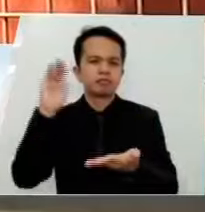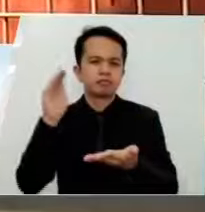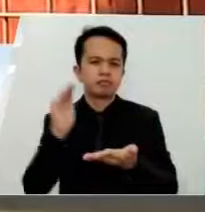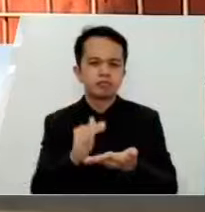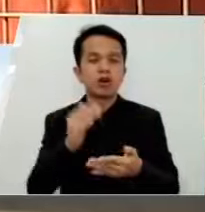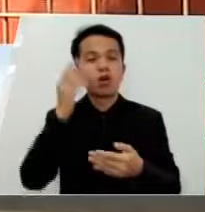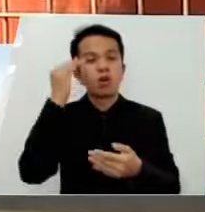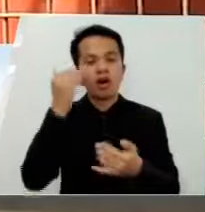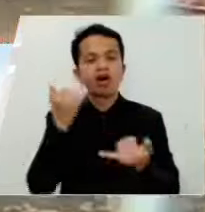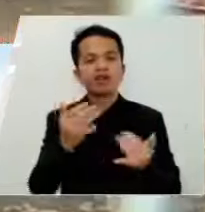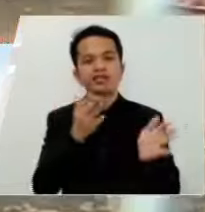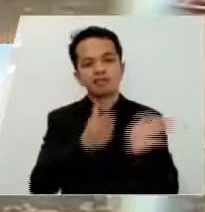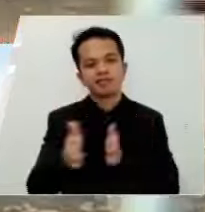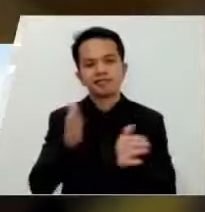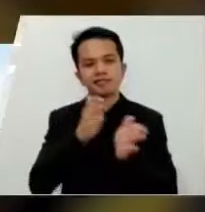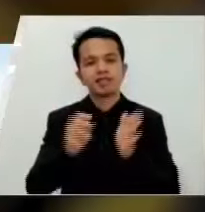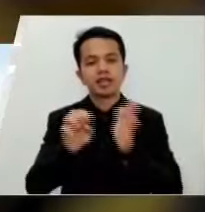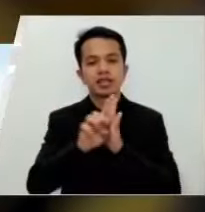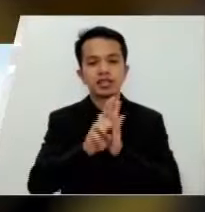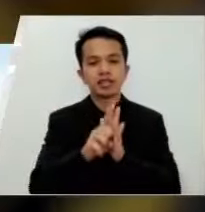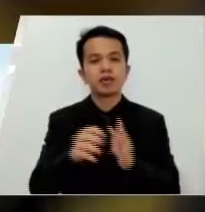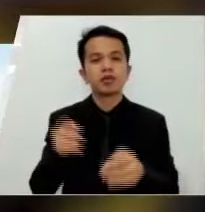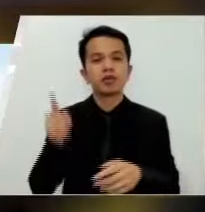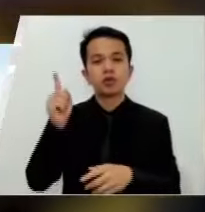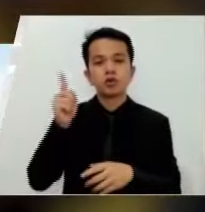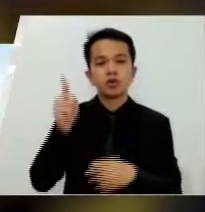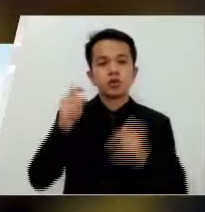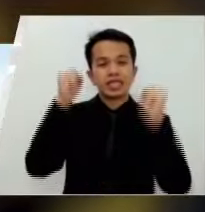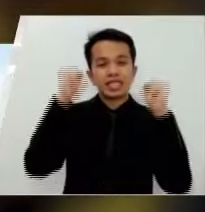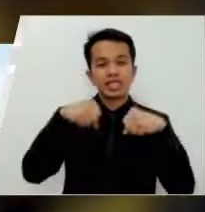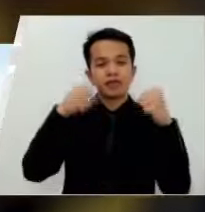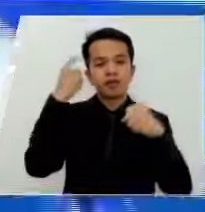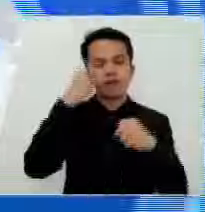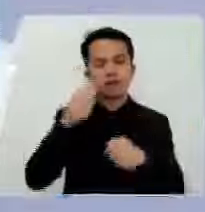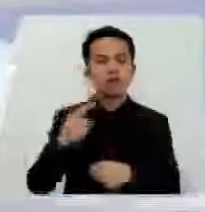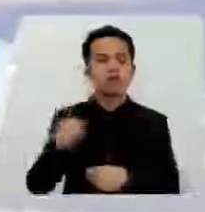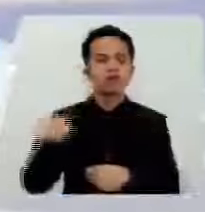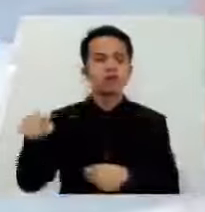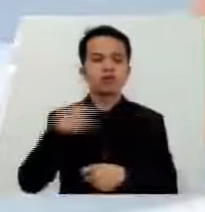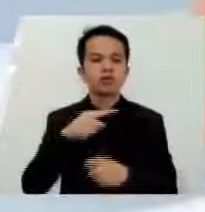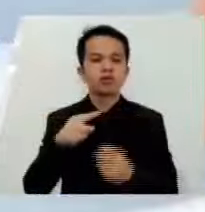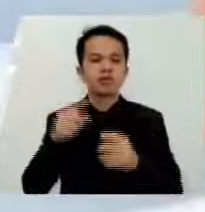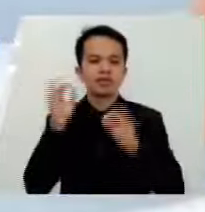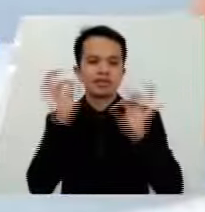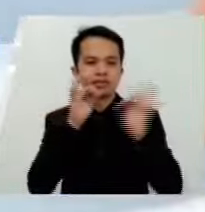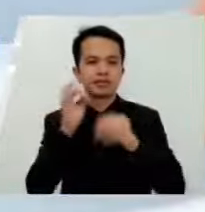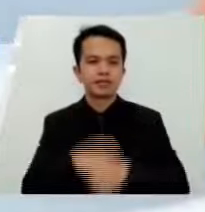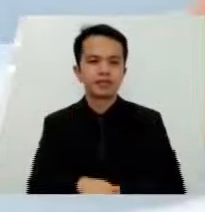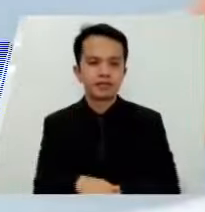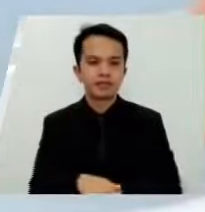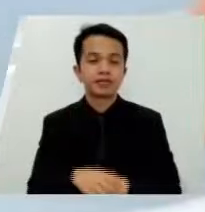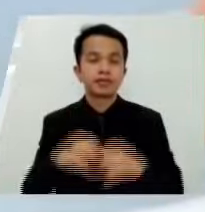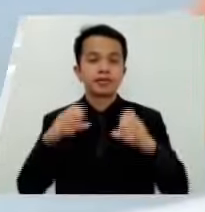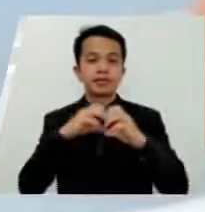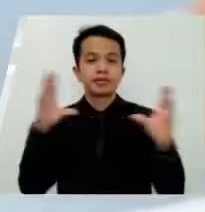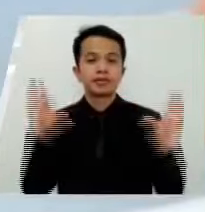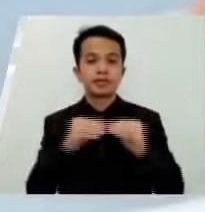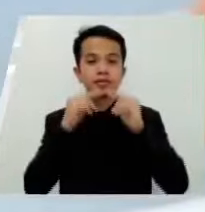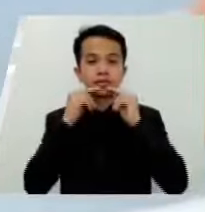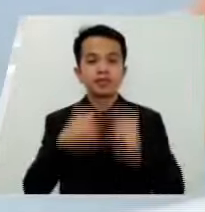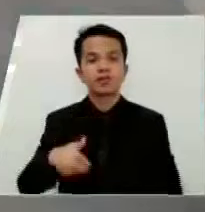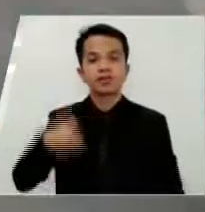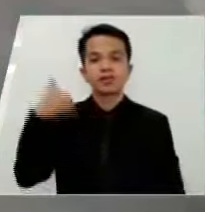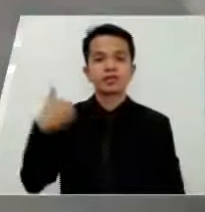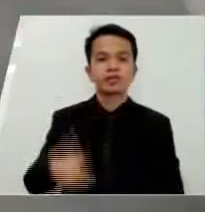DJMP tulad ng plea bargaining agreement para sa mababang kaso ng illegal na droga. Para sa GMA Integrated News, ako si